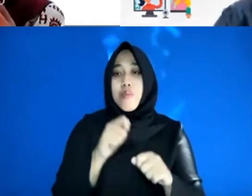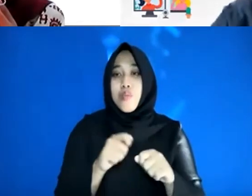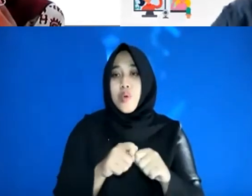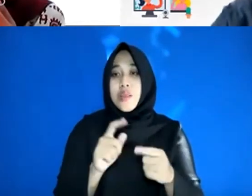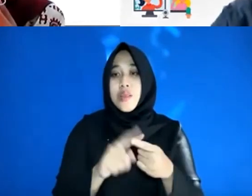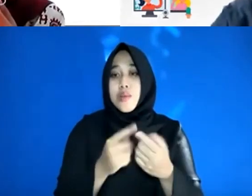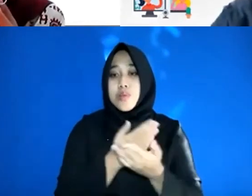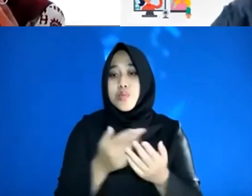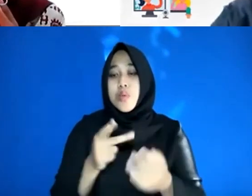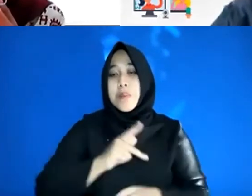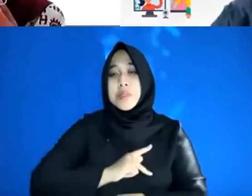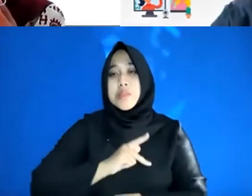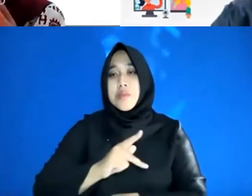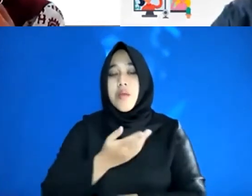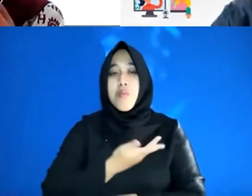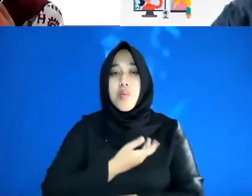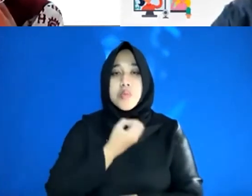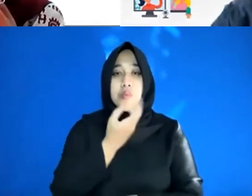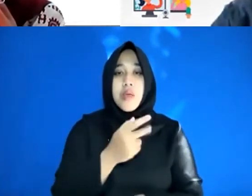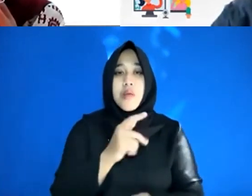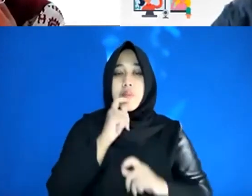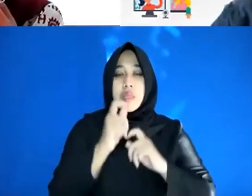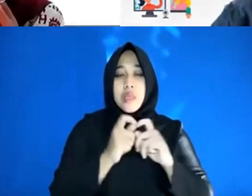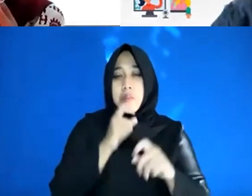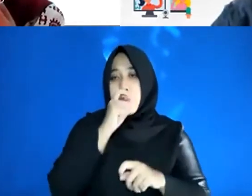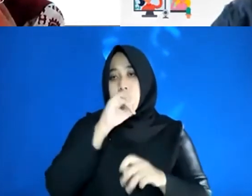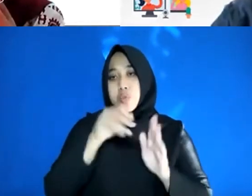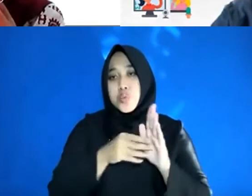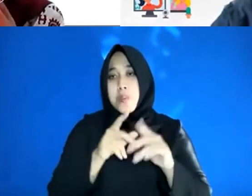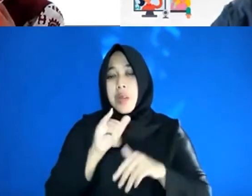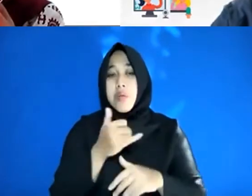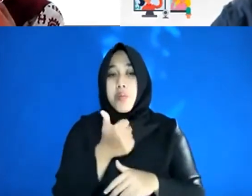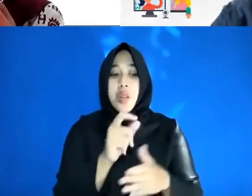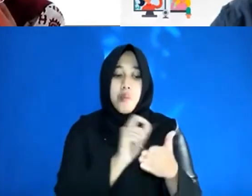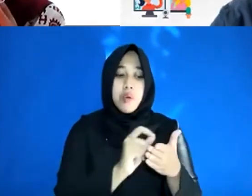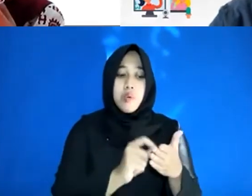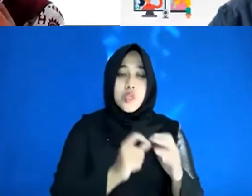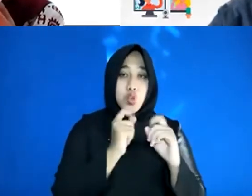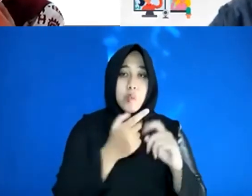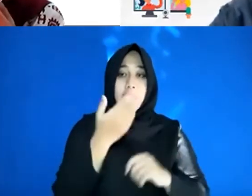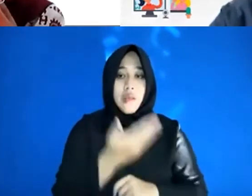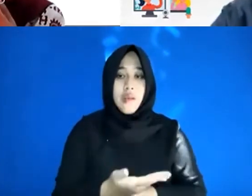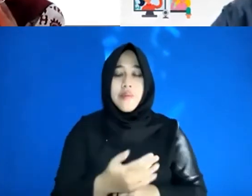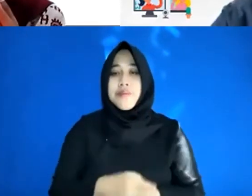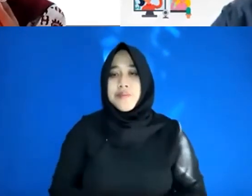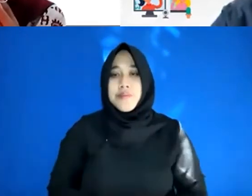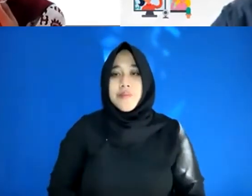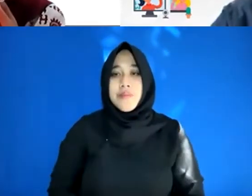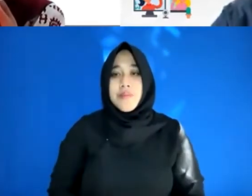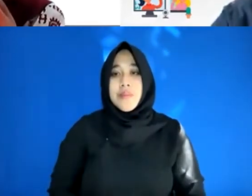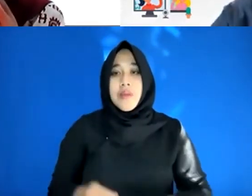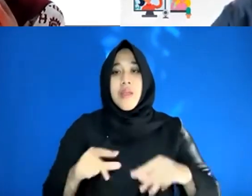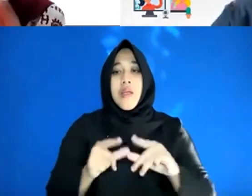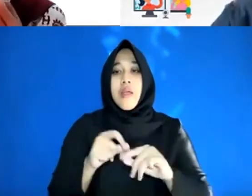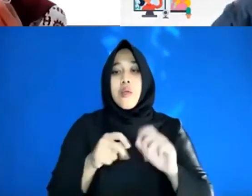juga teman-teman yang ingin menyampaikan pertanyaannya kepada Mas Jumali, boleh silakan menuliskan di kolom komentar kepada akun